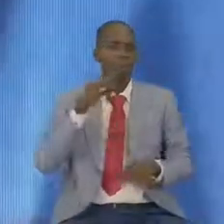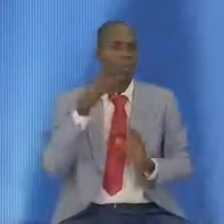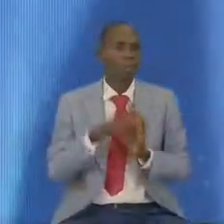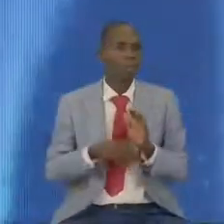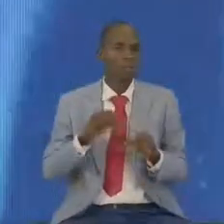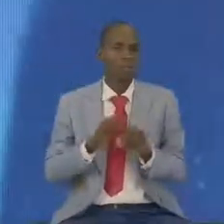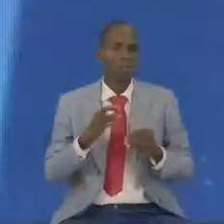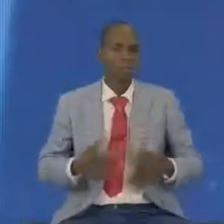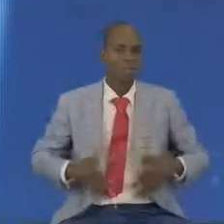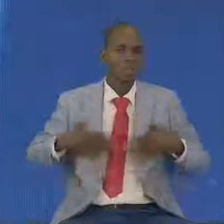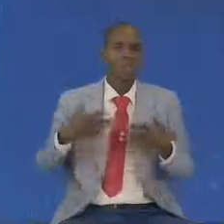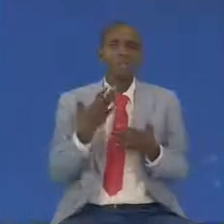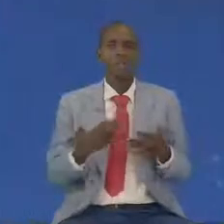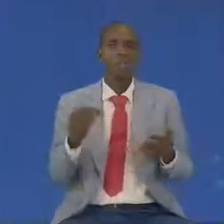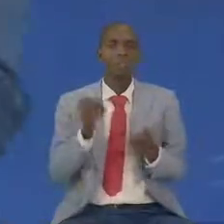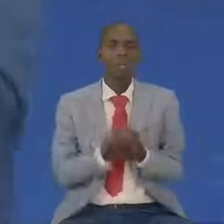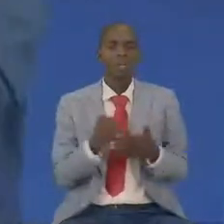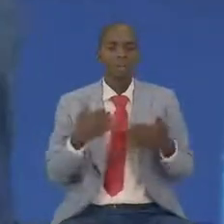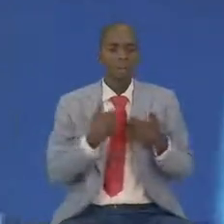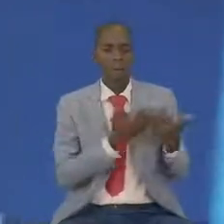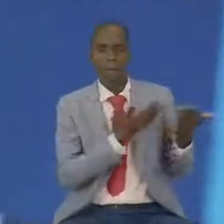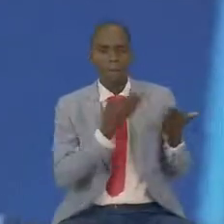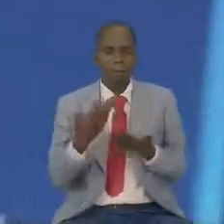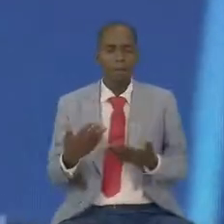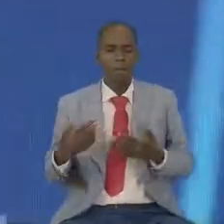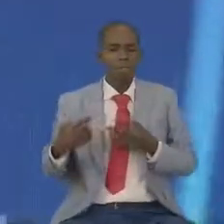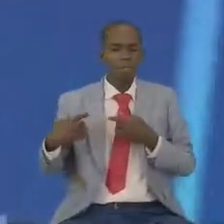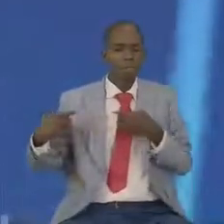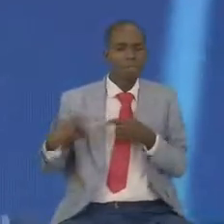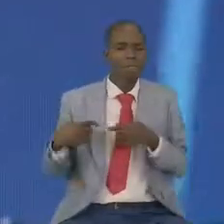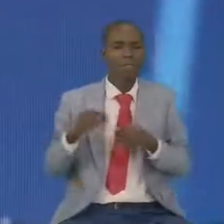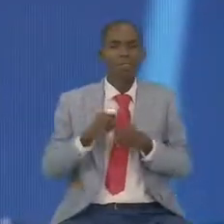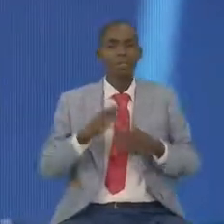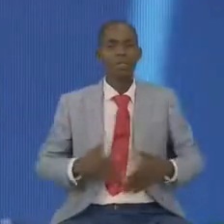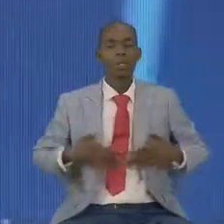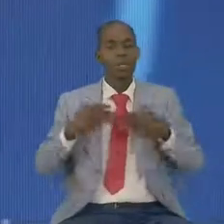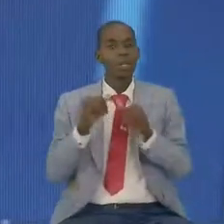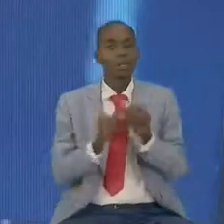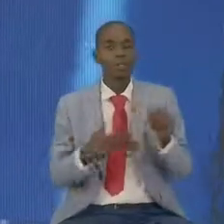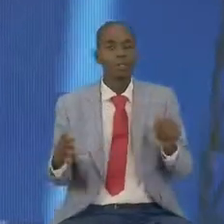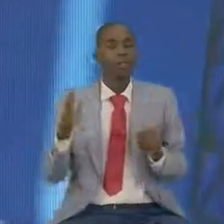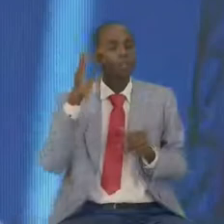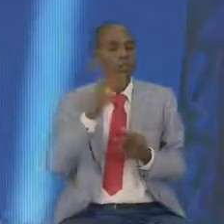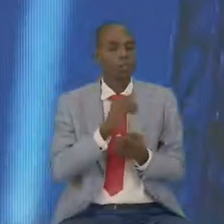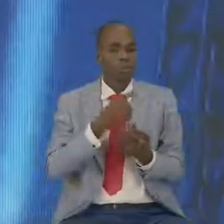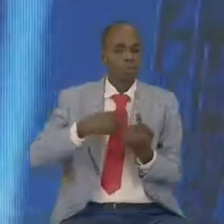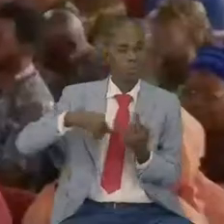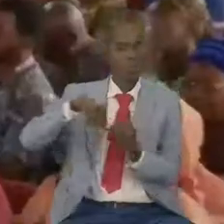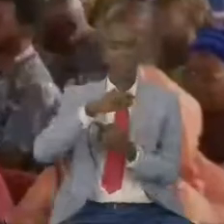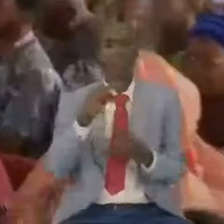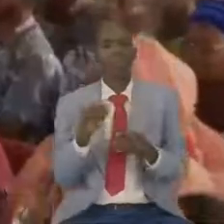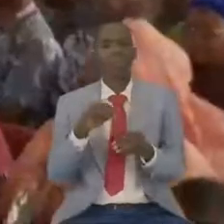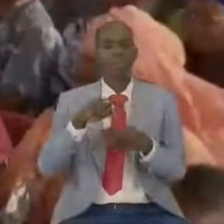dans ton cœur, les choses qui ont causé des chagrins, des douleurs dans ton cœur, tout sera changé.